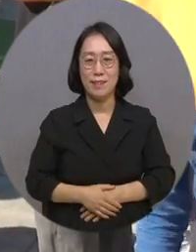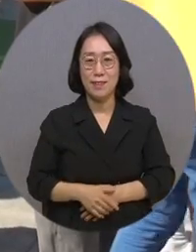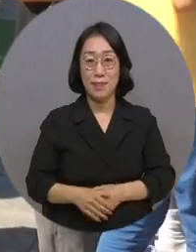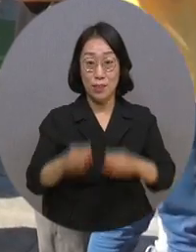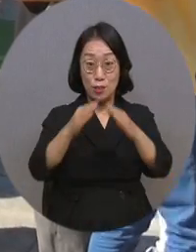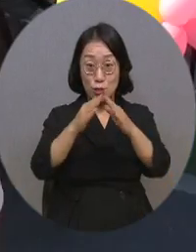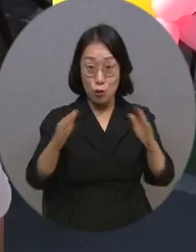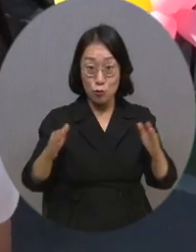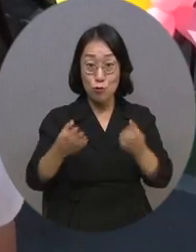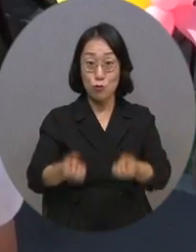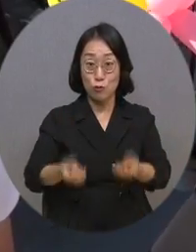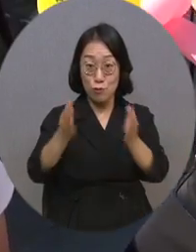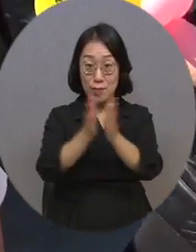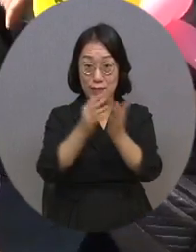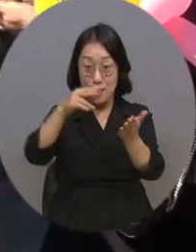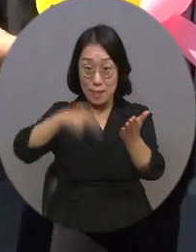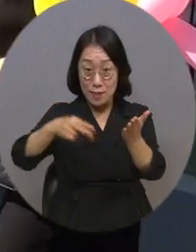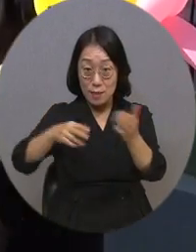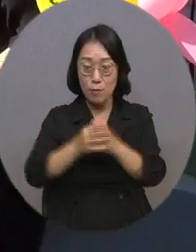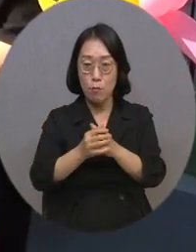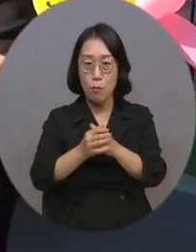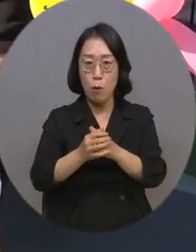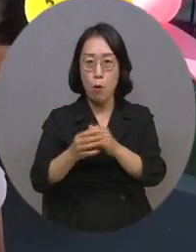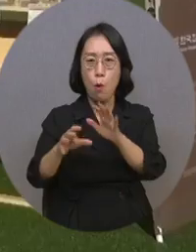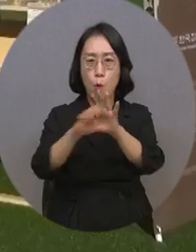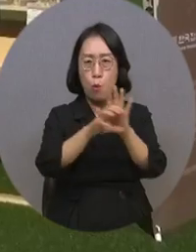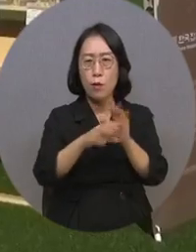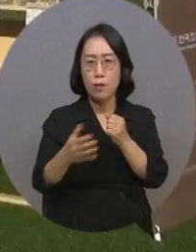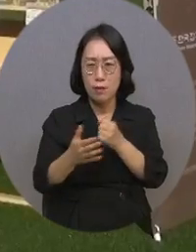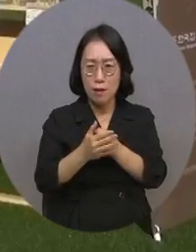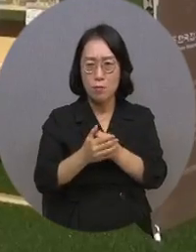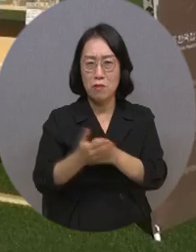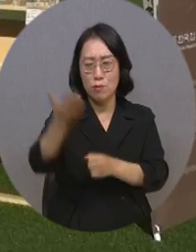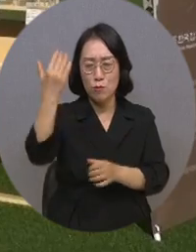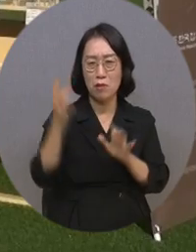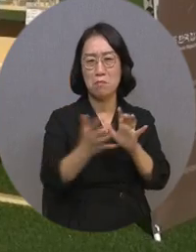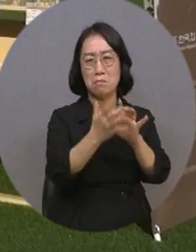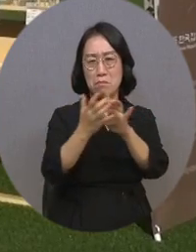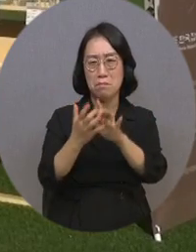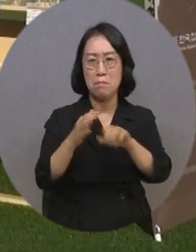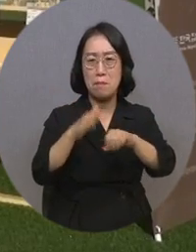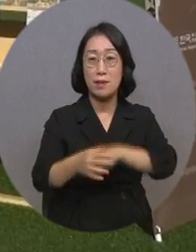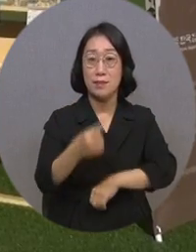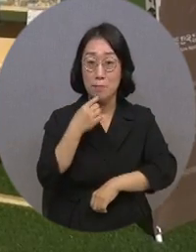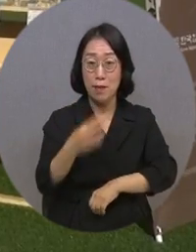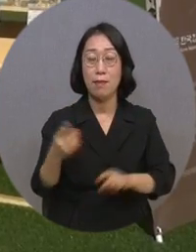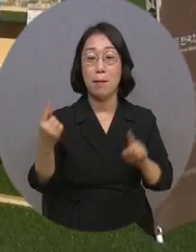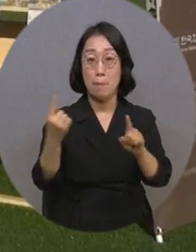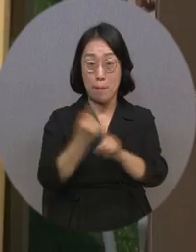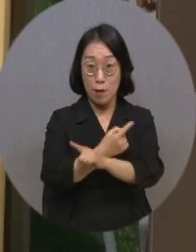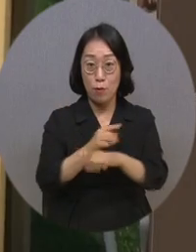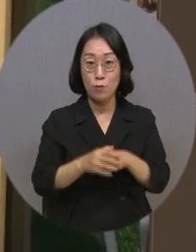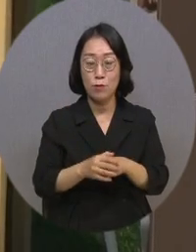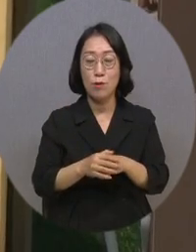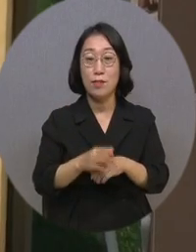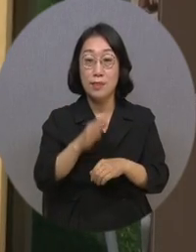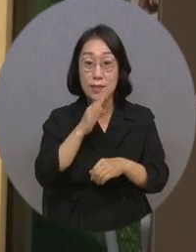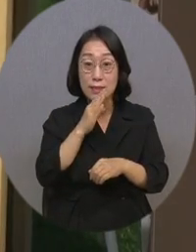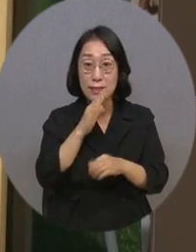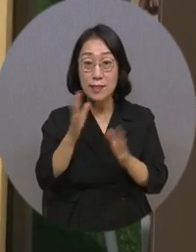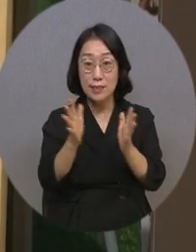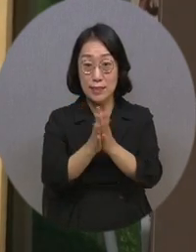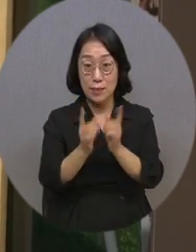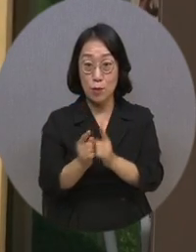전주 독서대전은 코로나19 팬데믹 이후 온 오프라인 방식으로 진행됐던 지난 행사와는 달리 3년 만에